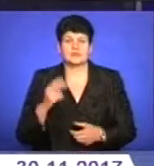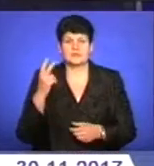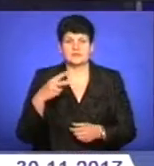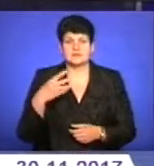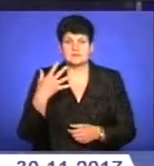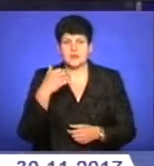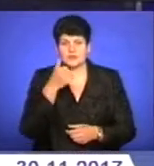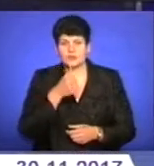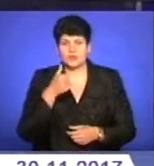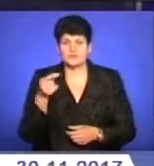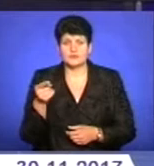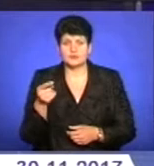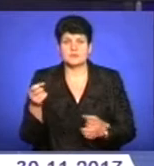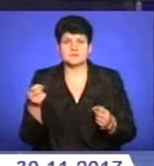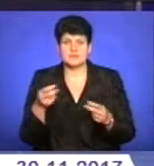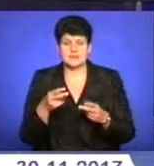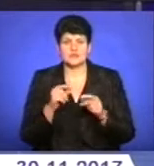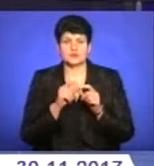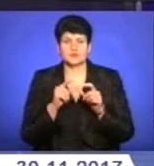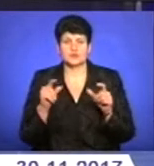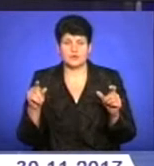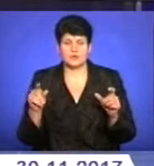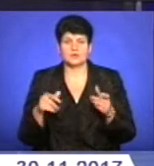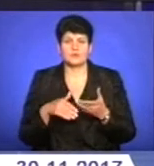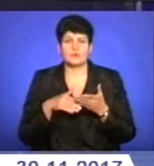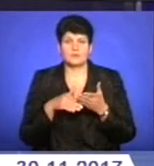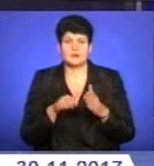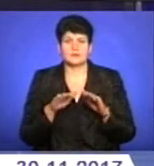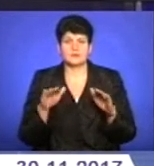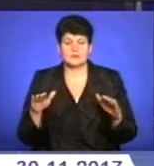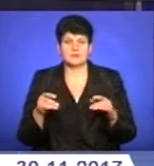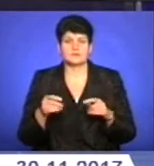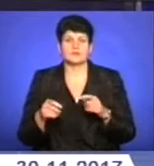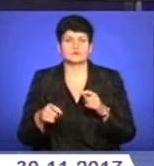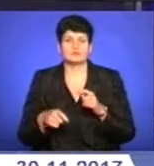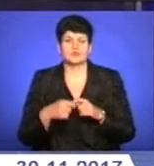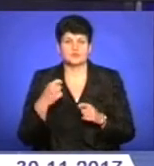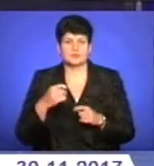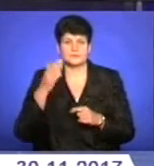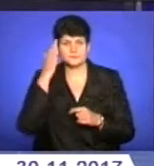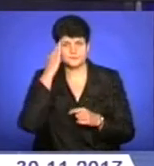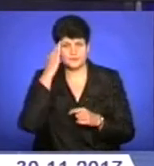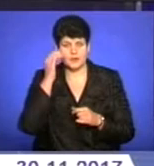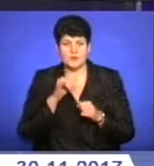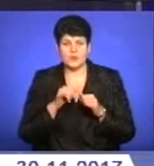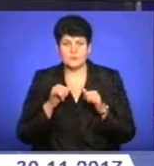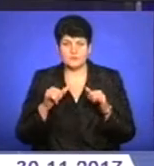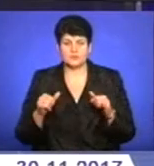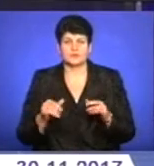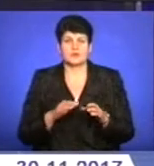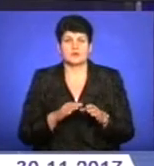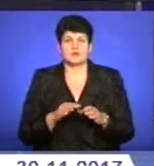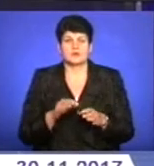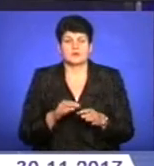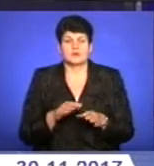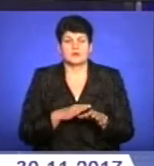25 років у Тернопільській спеціальній загальноосвітній школі допомагають дітям з порушеннями інтелектуального розвитку реалізувати себе, знайти